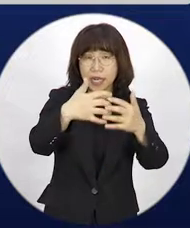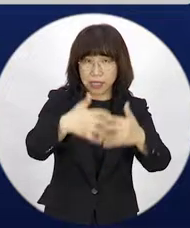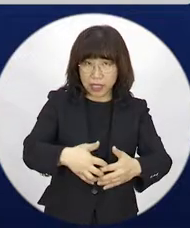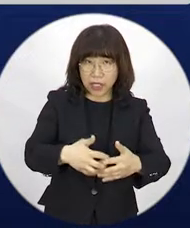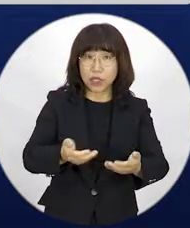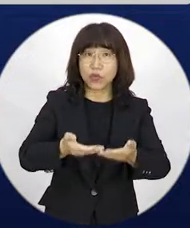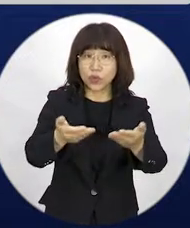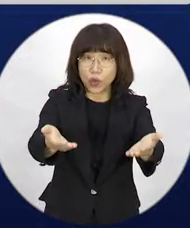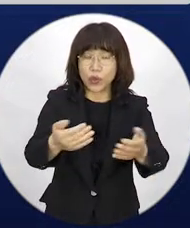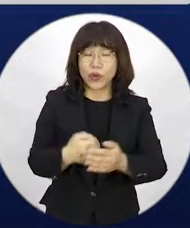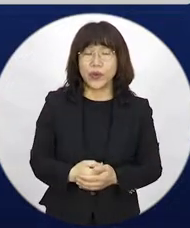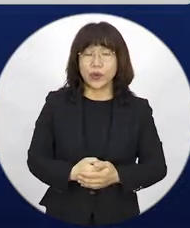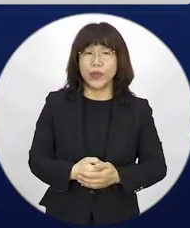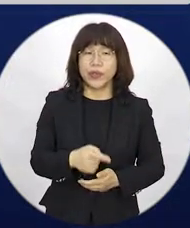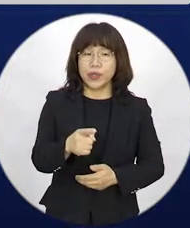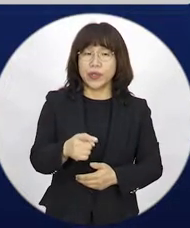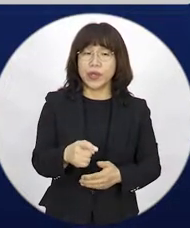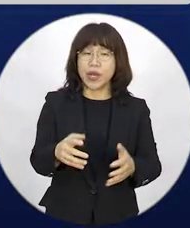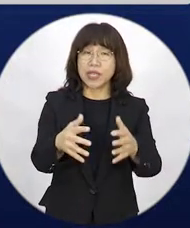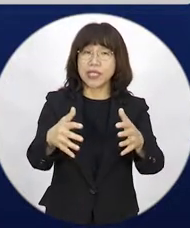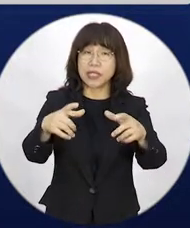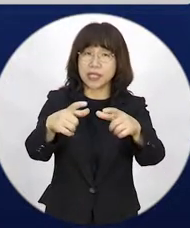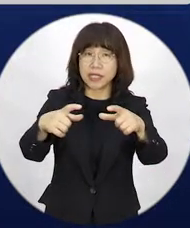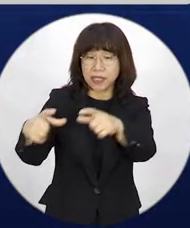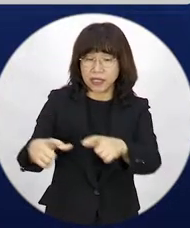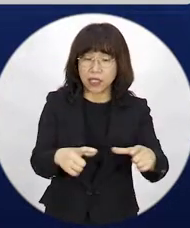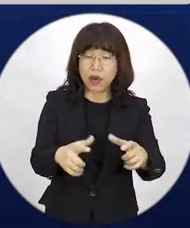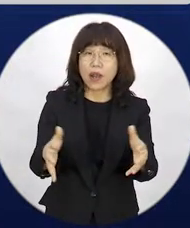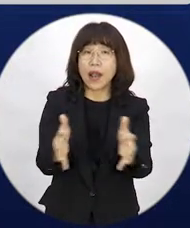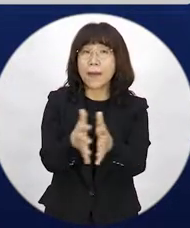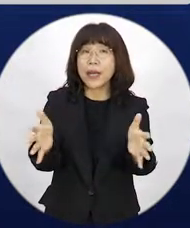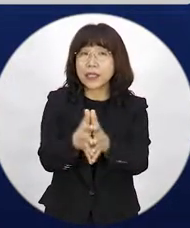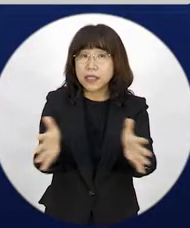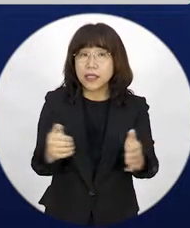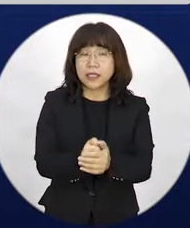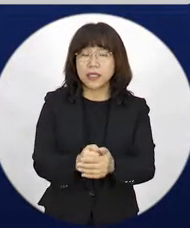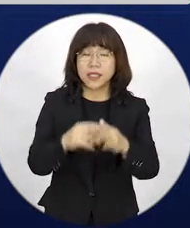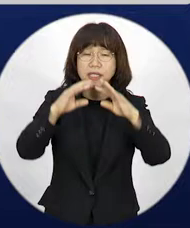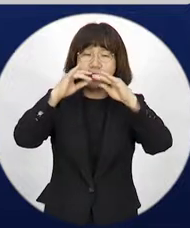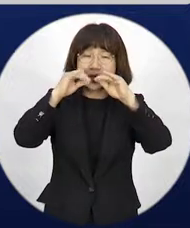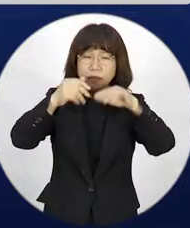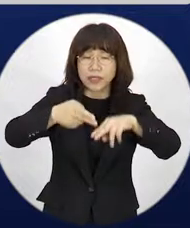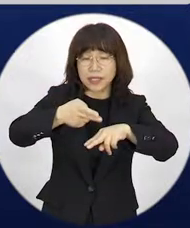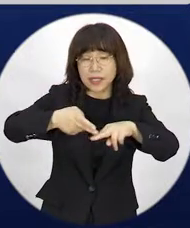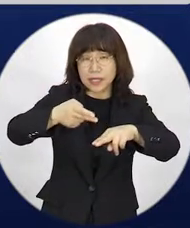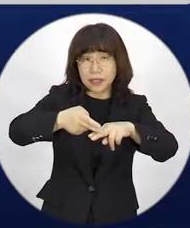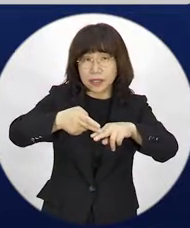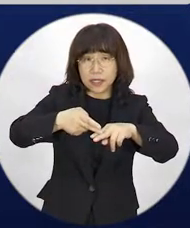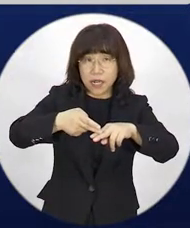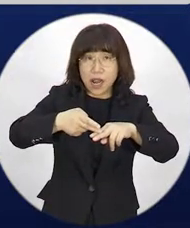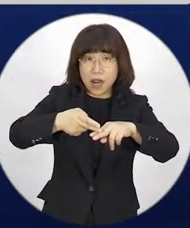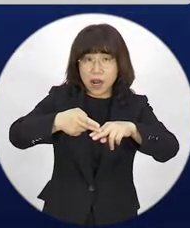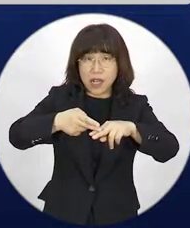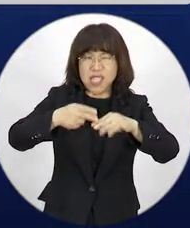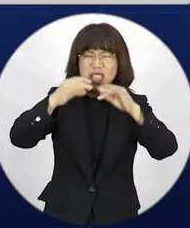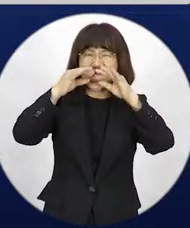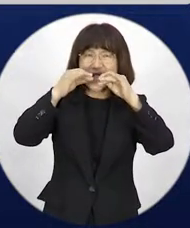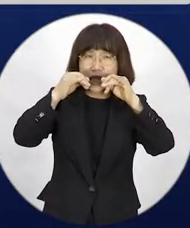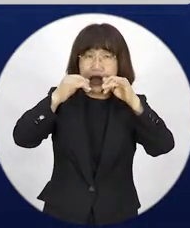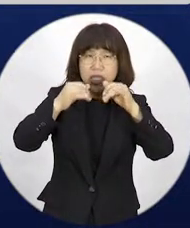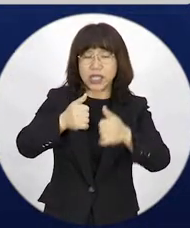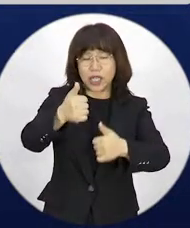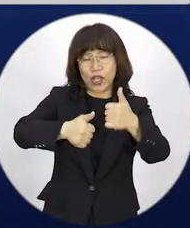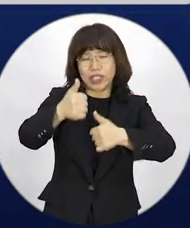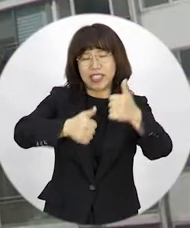이번에는 RFID 계량기를 설치한 지역 내 아파트 단지들을 대상으로 음식물 쓰레기 감량 경진대회를 개최합니다.